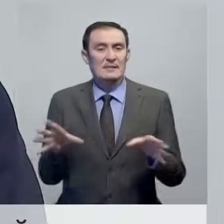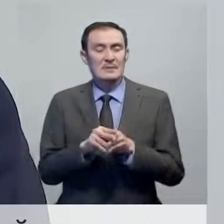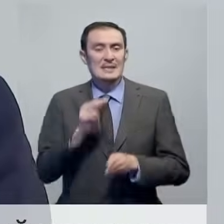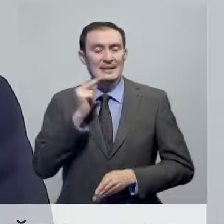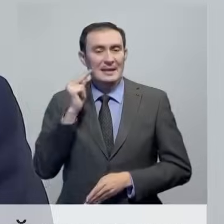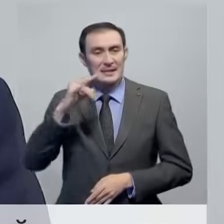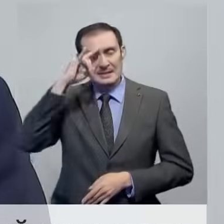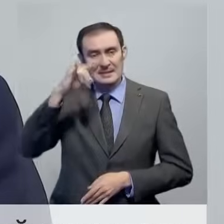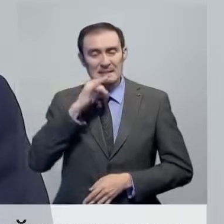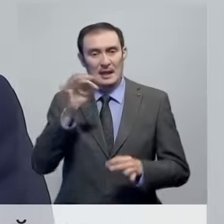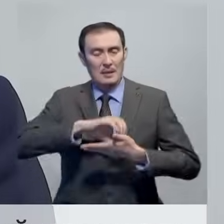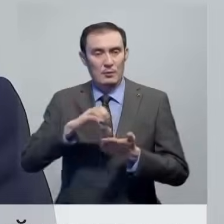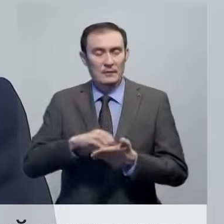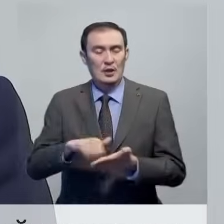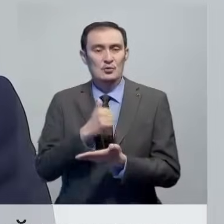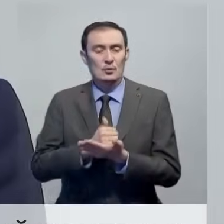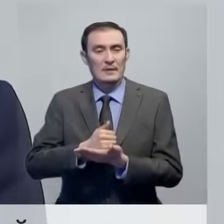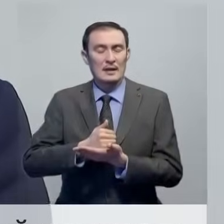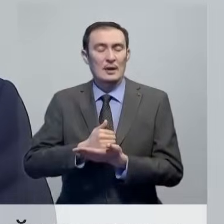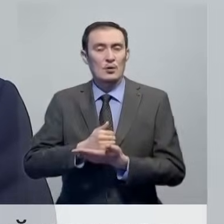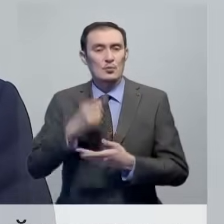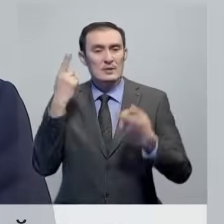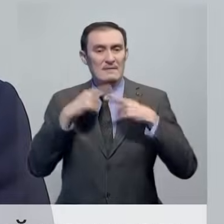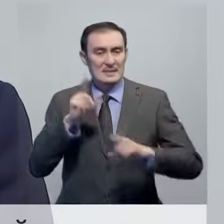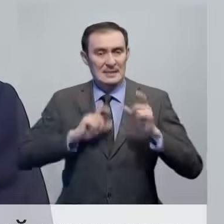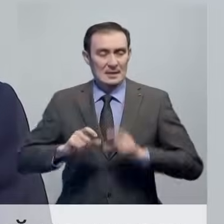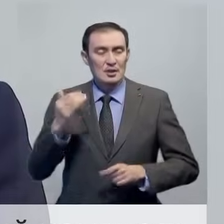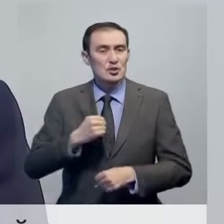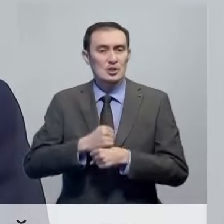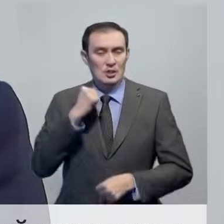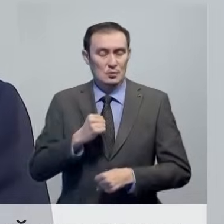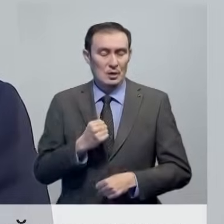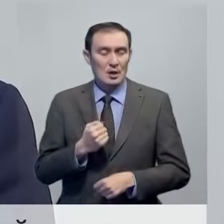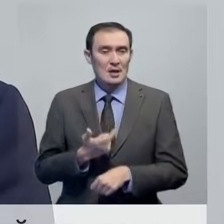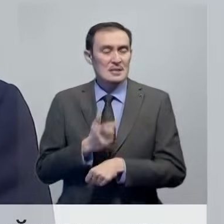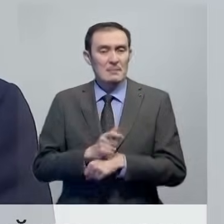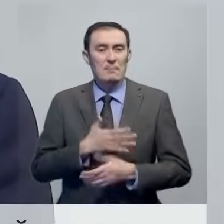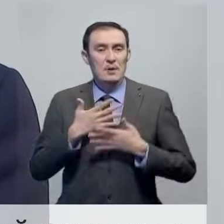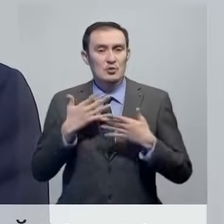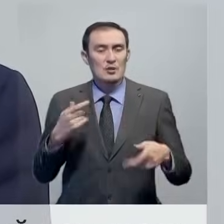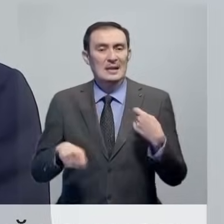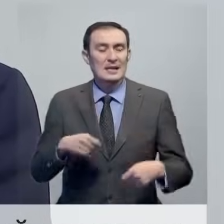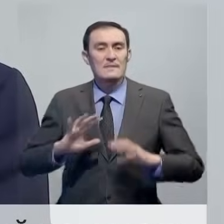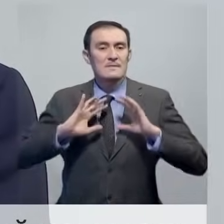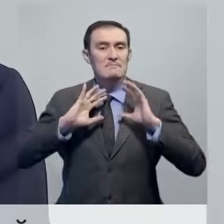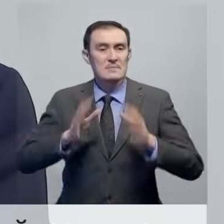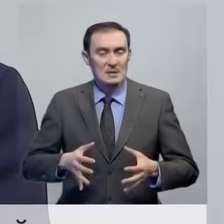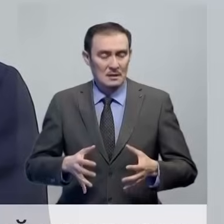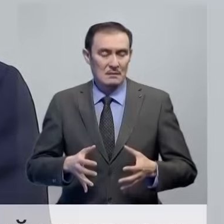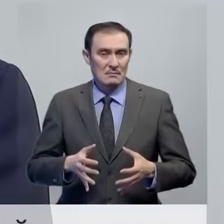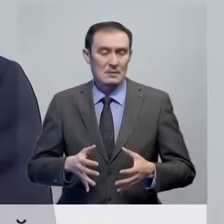китайской лаборатории на базе университета Сейфуллина. Почему? Потому что они жесточайшие. Потому что это самый большой рынок в мире, можно